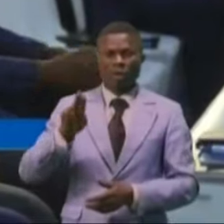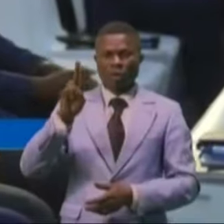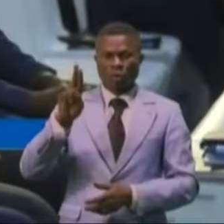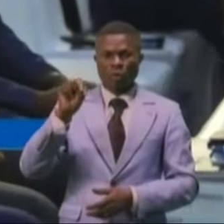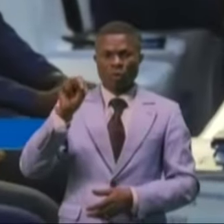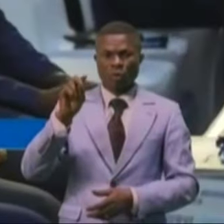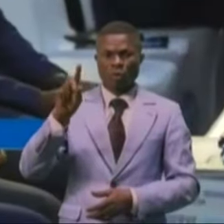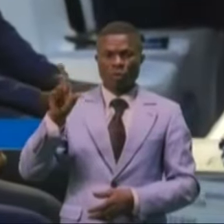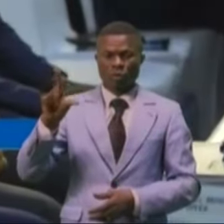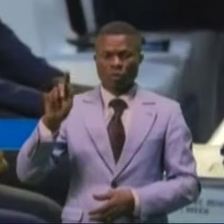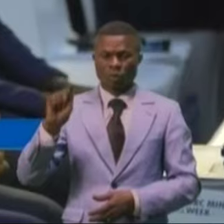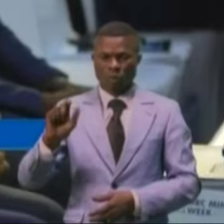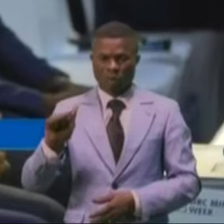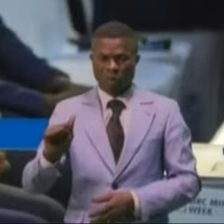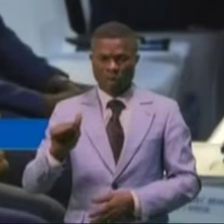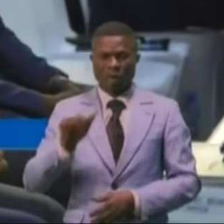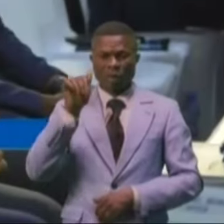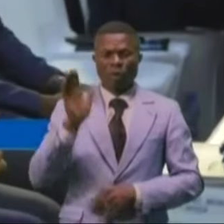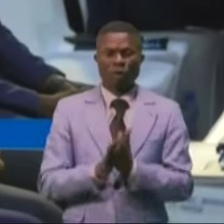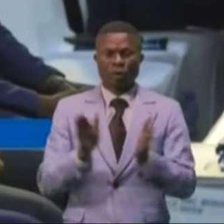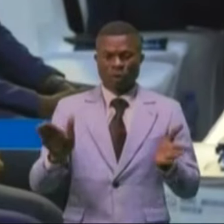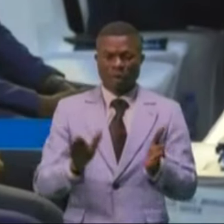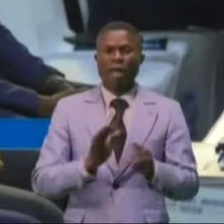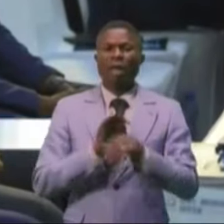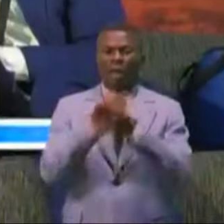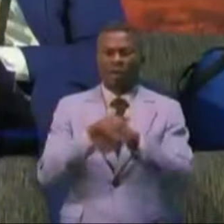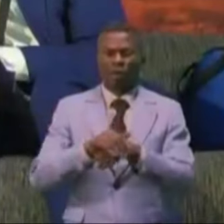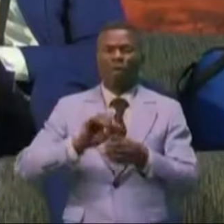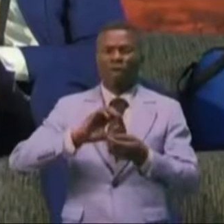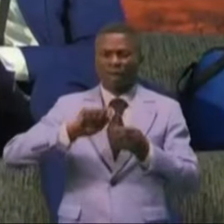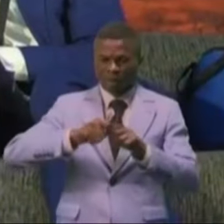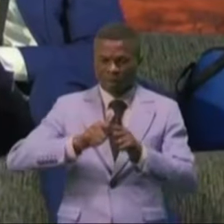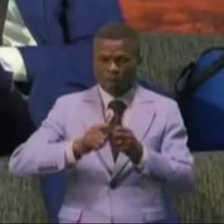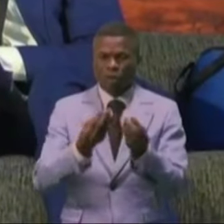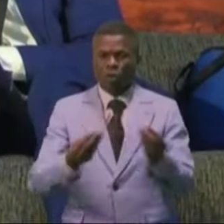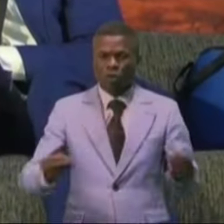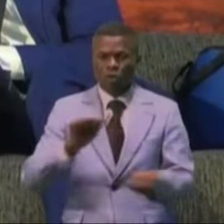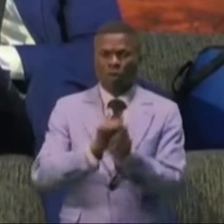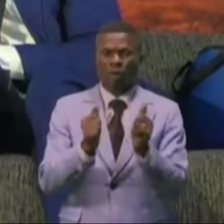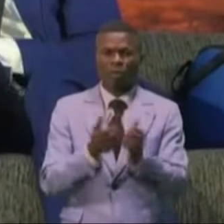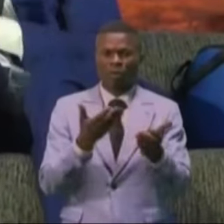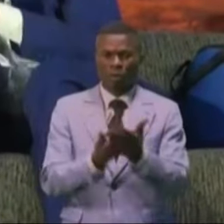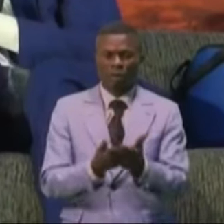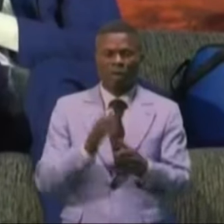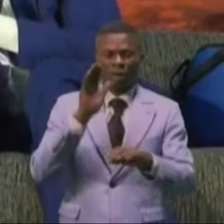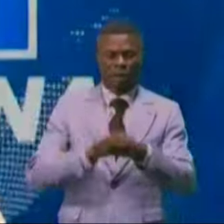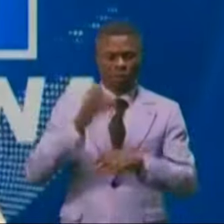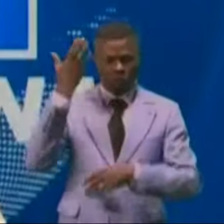directeur général, intervient également dans la réparation des préjudices subis.